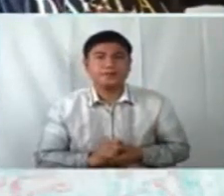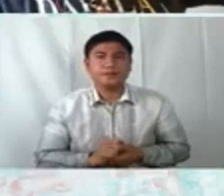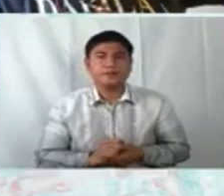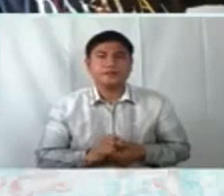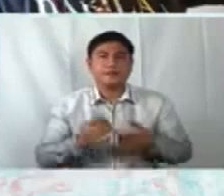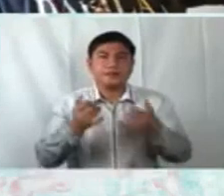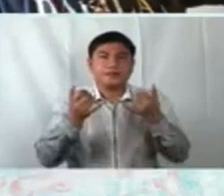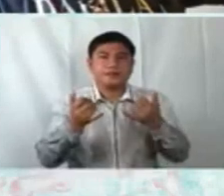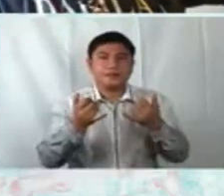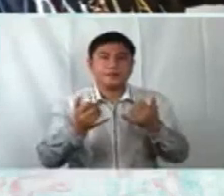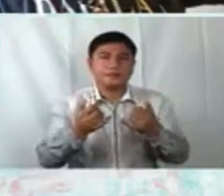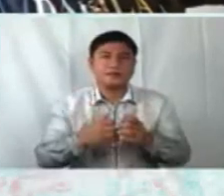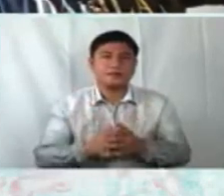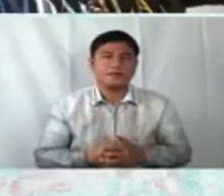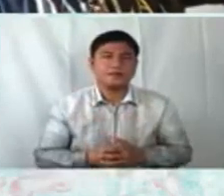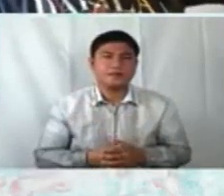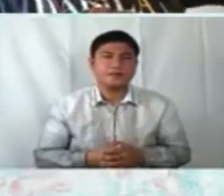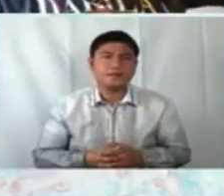at